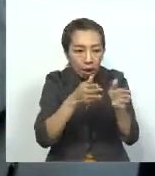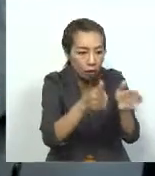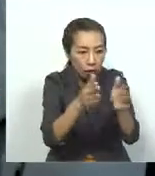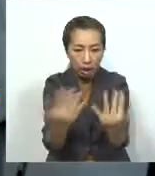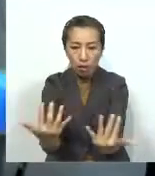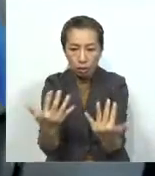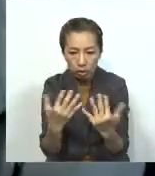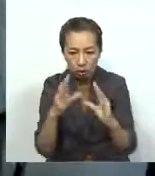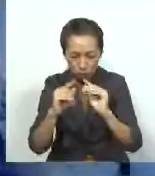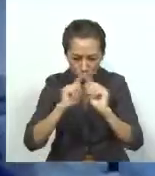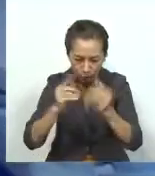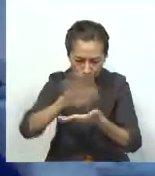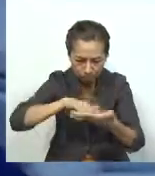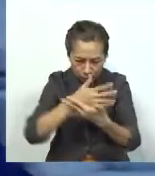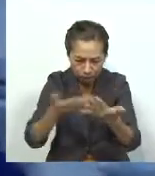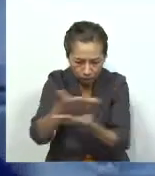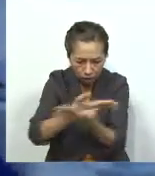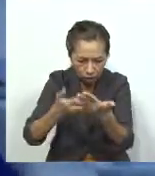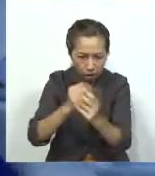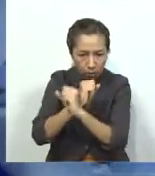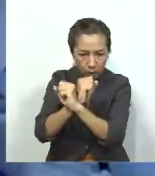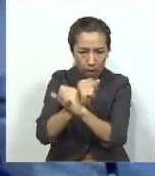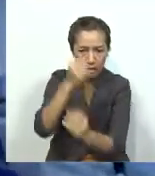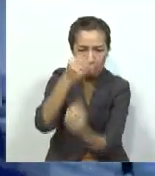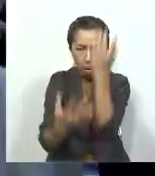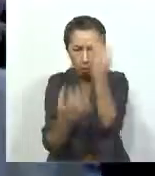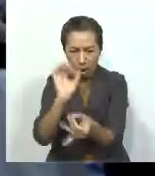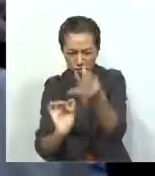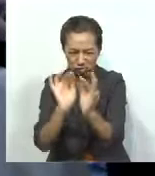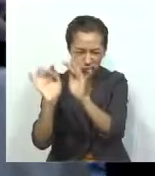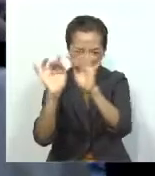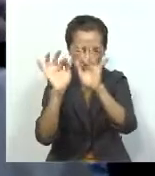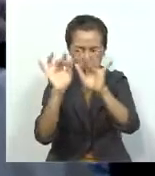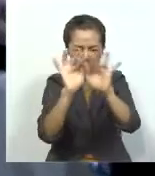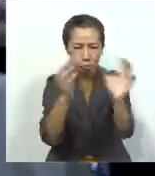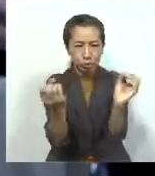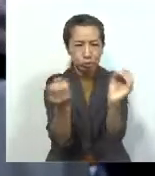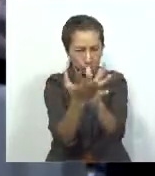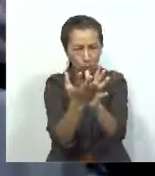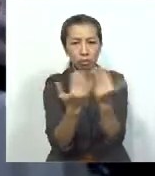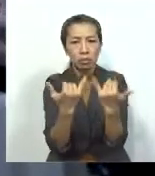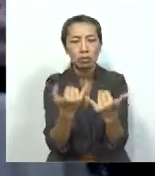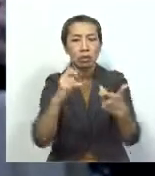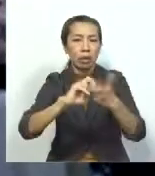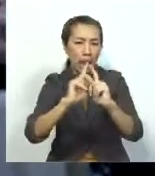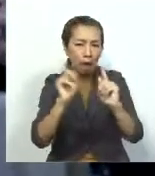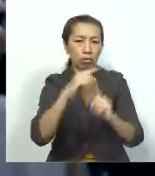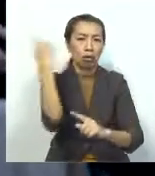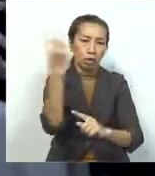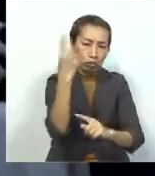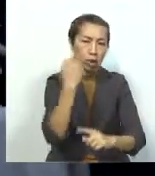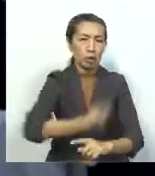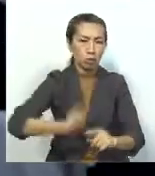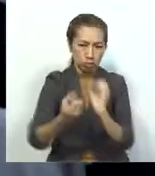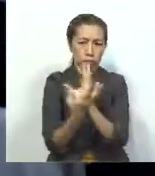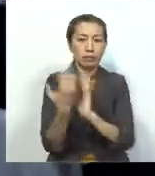คะมาหาทางป้องกันแล้วก็แก้ปัญหาหมอกควันไฟป่าที่ตอนนี้ส่งผลกระทบเป็นวงกว้างทั้งปัญหาสุขภาพและการท่องเที่ยวใน